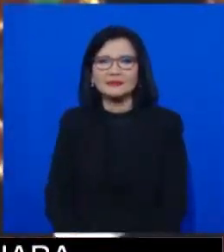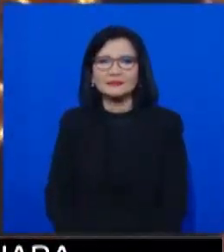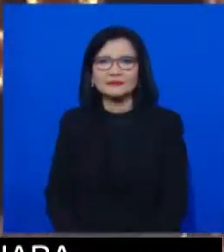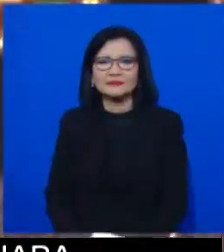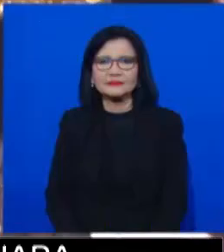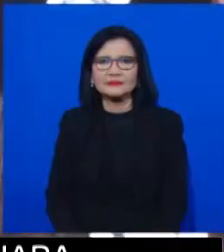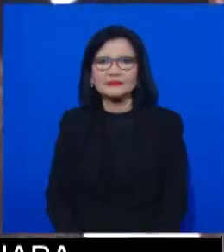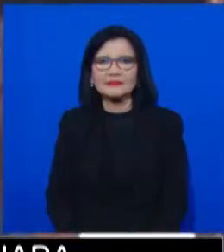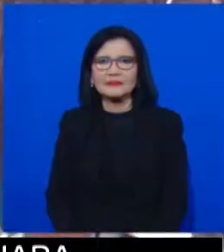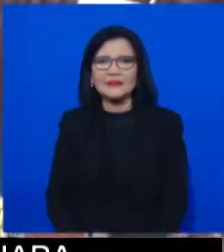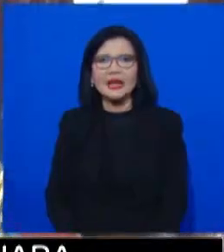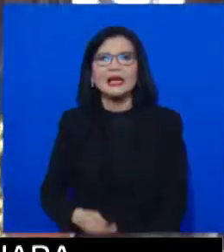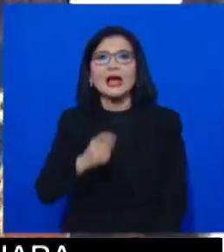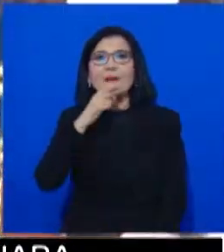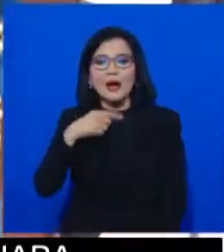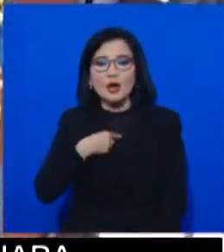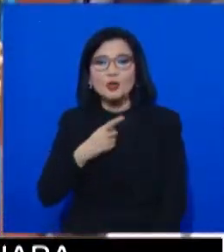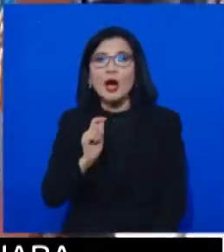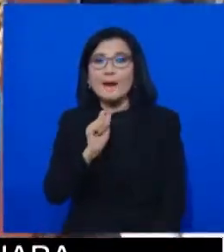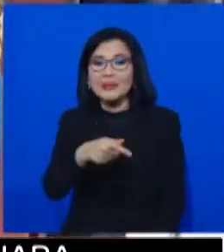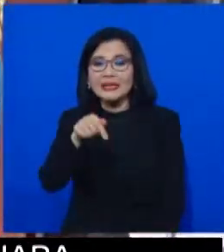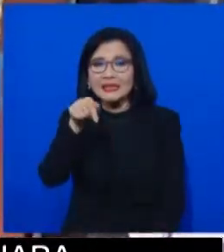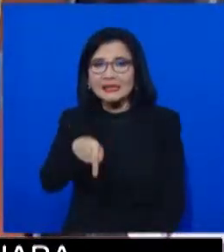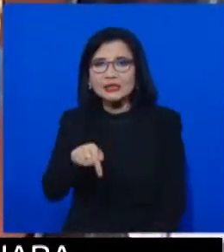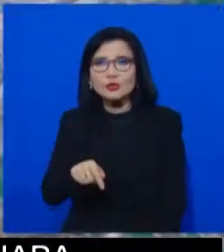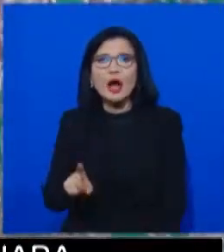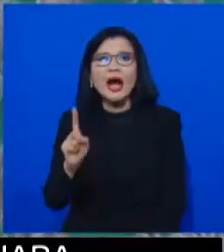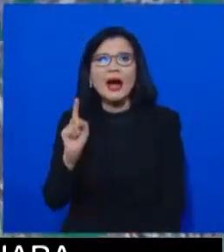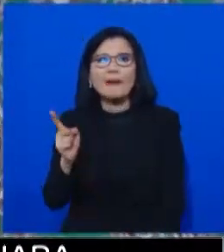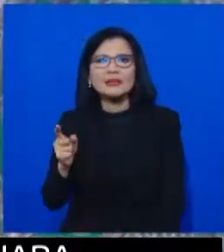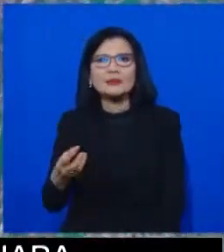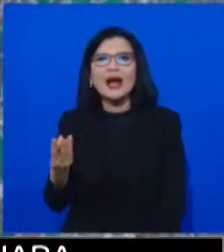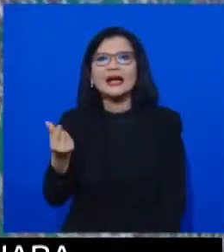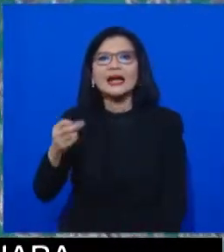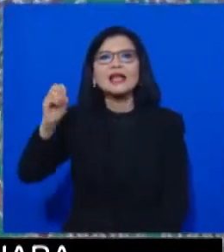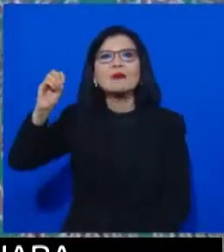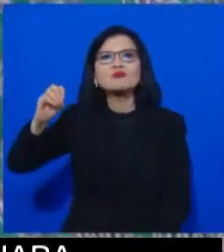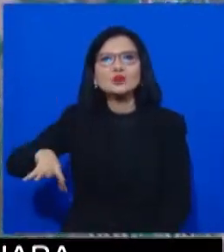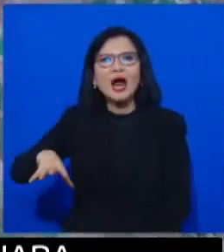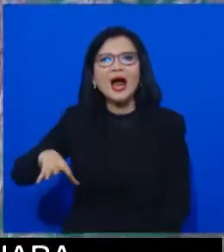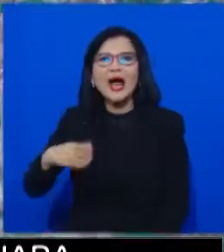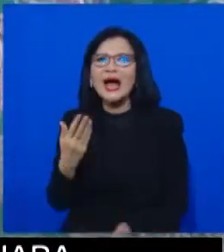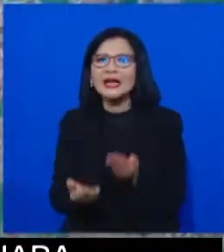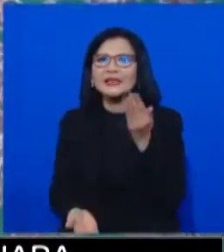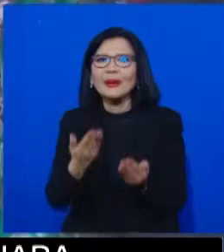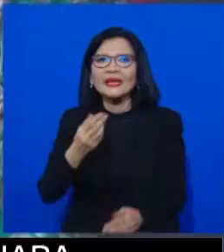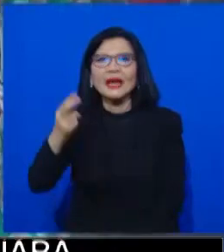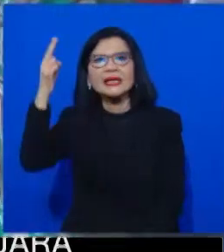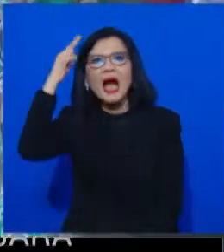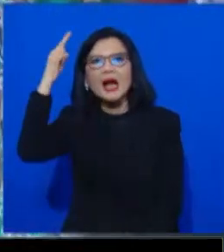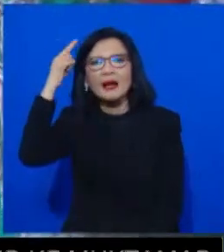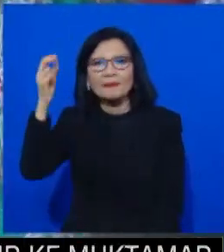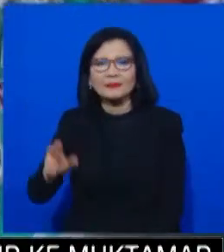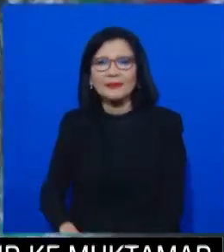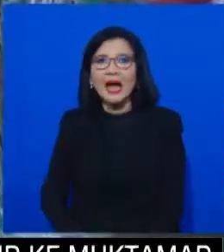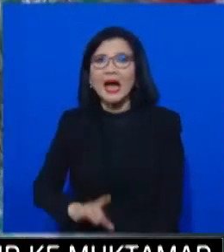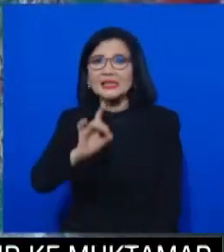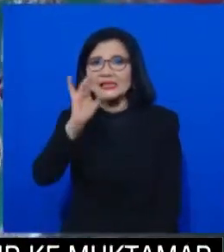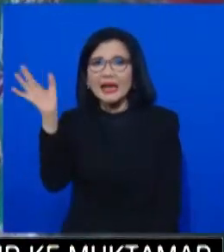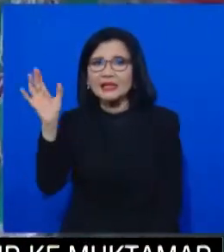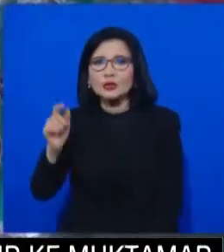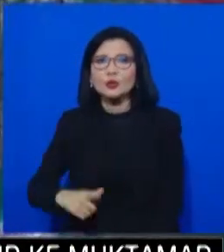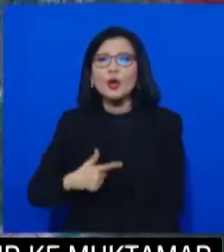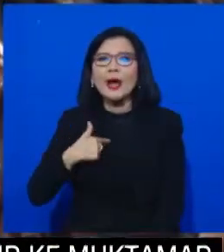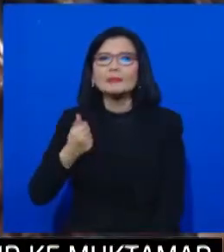Sejumlah jemaah haji mengaku membeli di tempat tersebut lantaran harganya yang cukup murah dibandingkan harga di Arab Saudi. Selain itu, jemaah pun